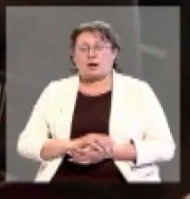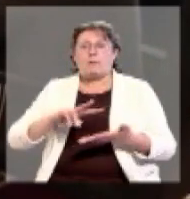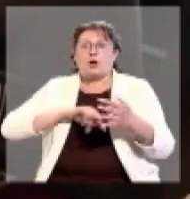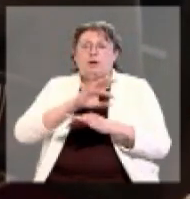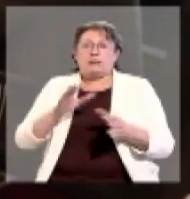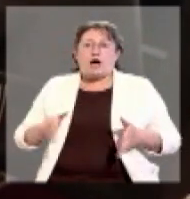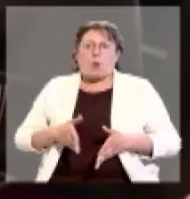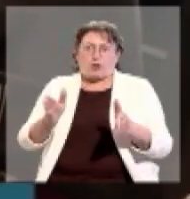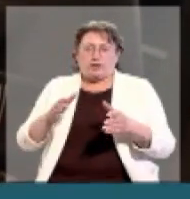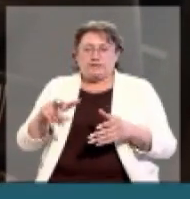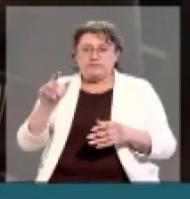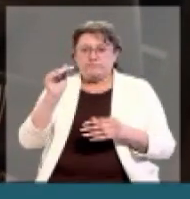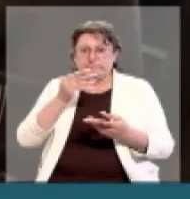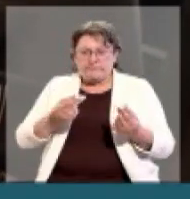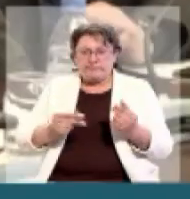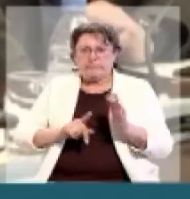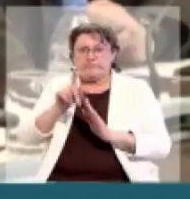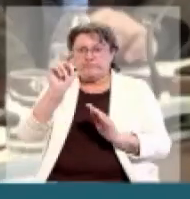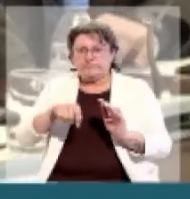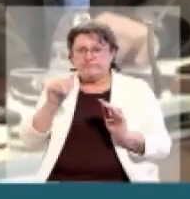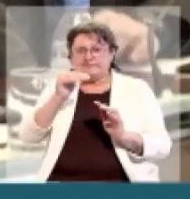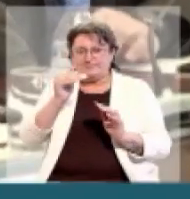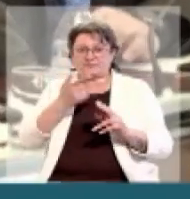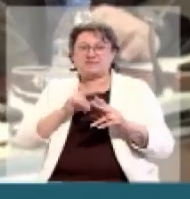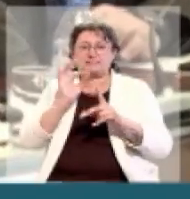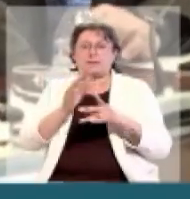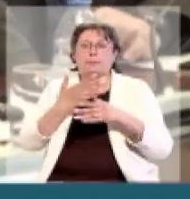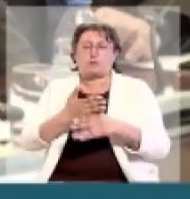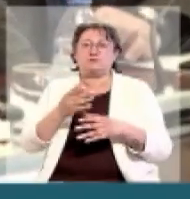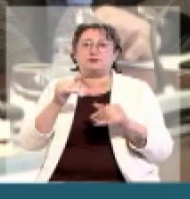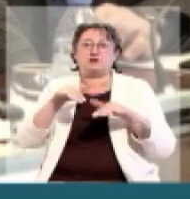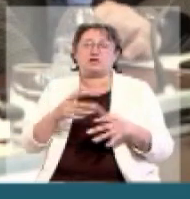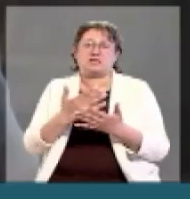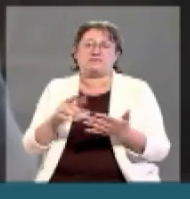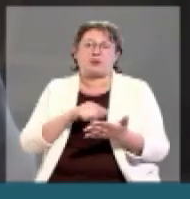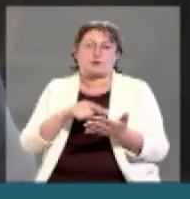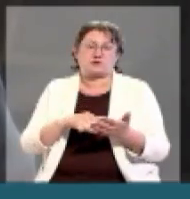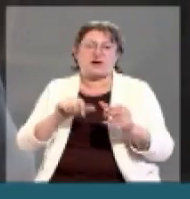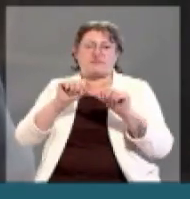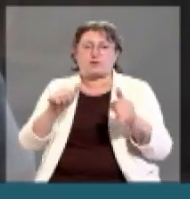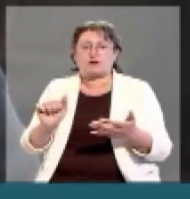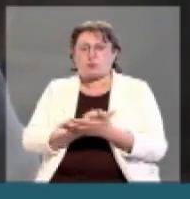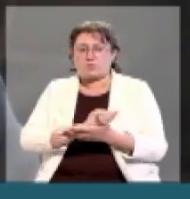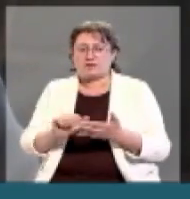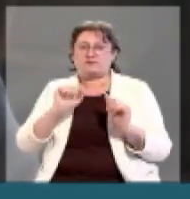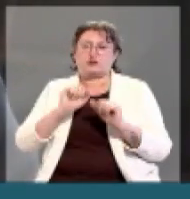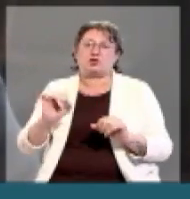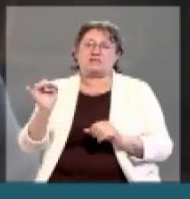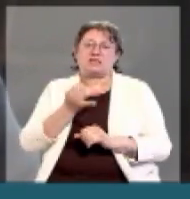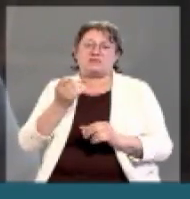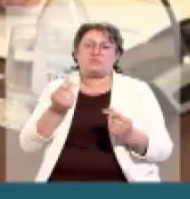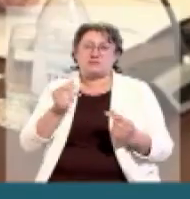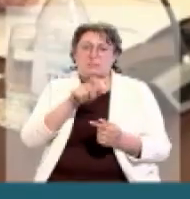Проект «Дорога бизнесу» стартовал в феврале. Его цель – оказание помощи предпринимателям при решении ряда вопросов. Оформление документов, защита